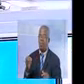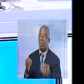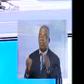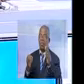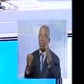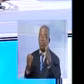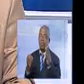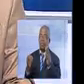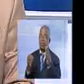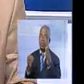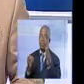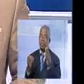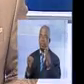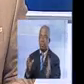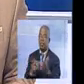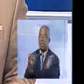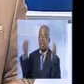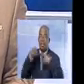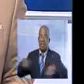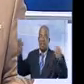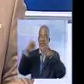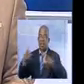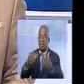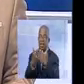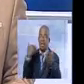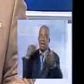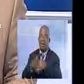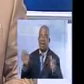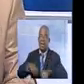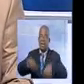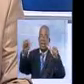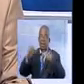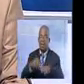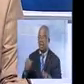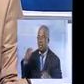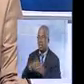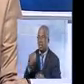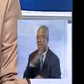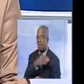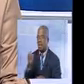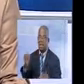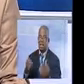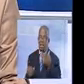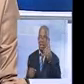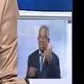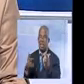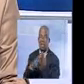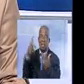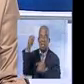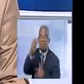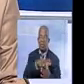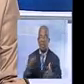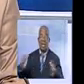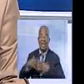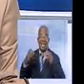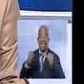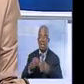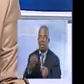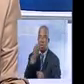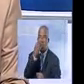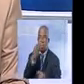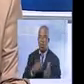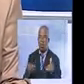Francis Boafo. Et cette information avant de poursuivre cette édition dans le cadre de la mise en œuvre du projet de renforcement de